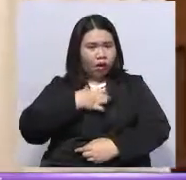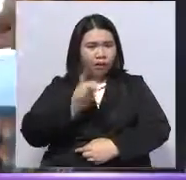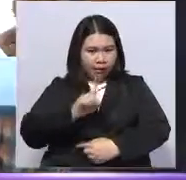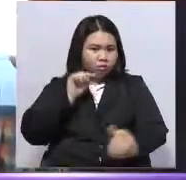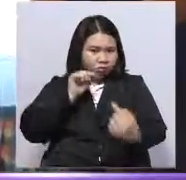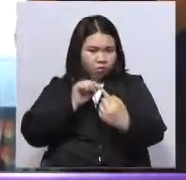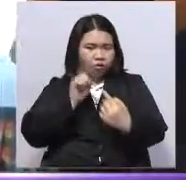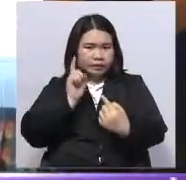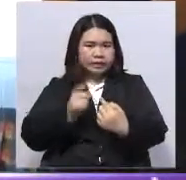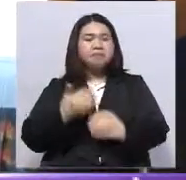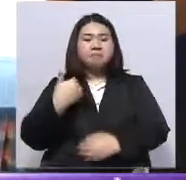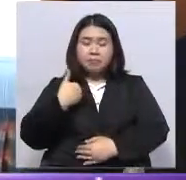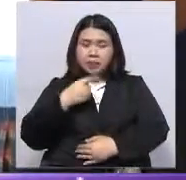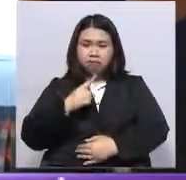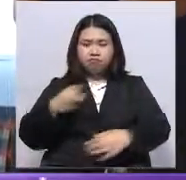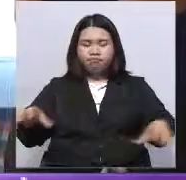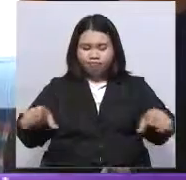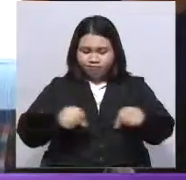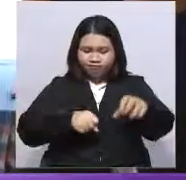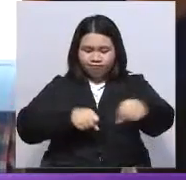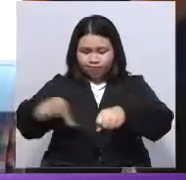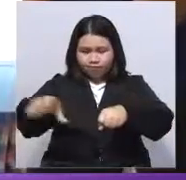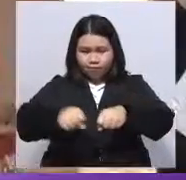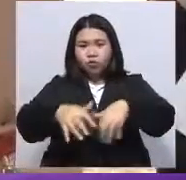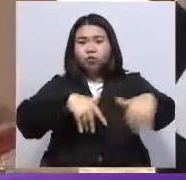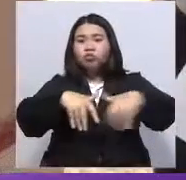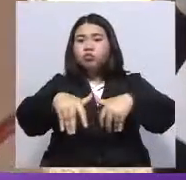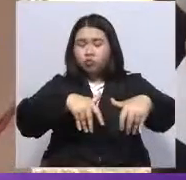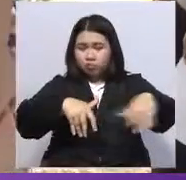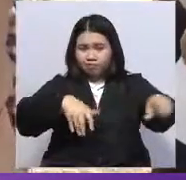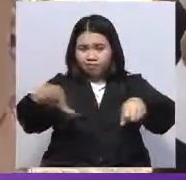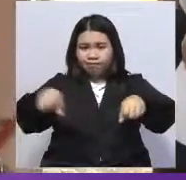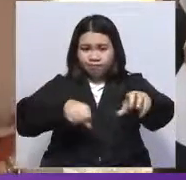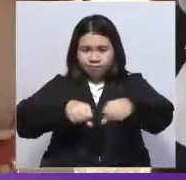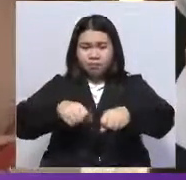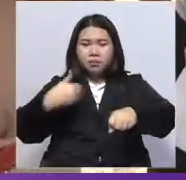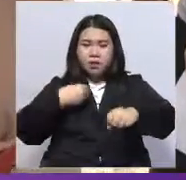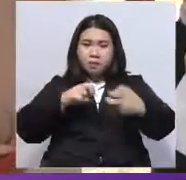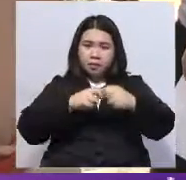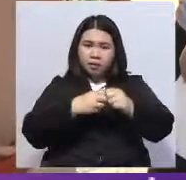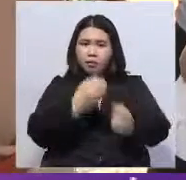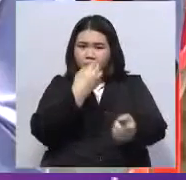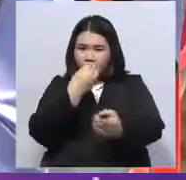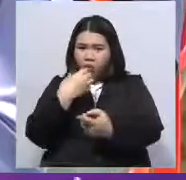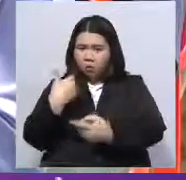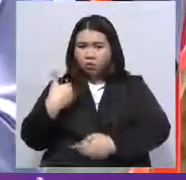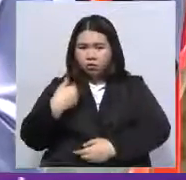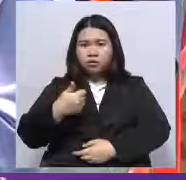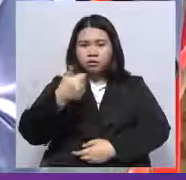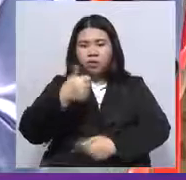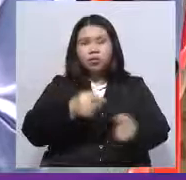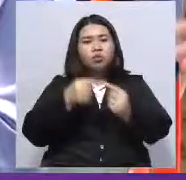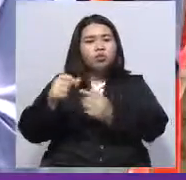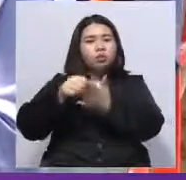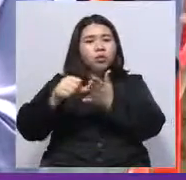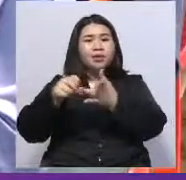ดค่ะโดยมีการจับมือกับทุกหน่วยงานในระดับพื้นที่ร่วมกันระบุปัญหาที่แท้จริงของชุมชนนำไปสู่